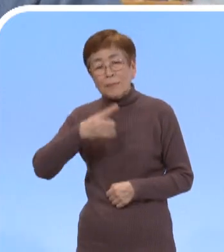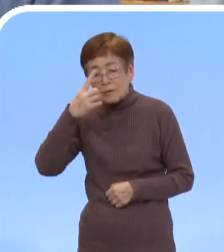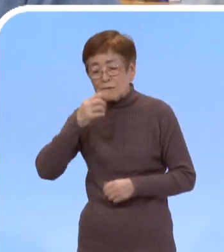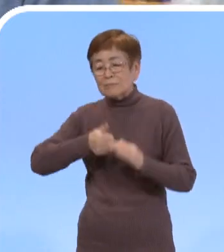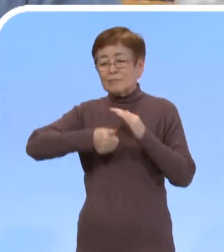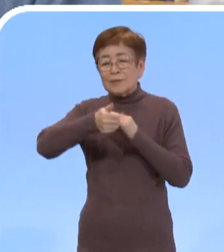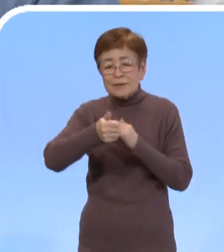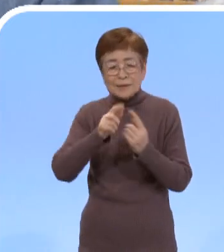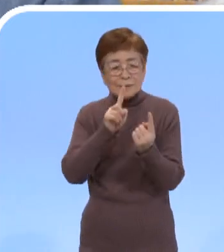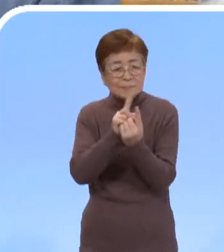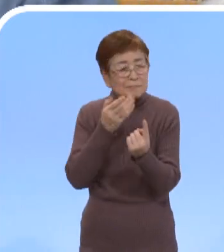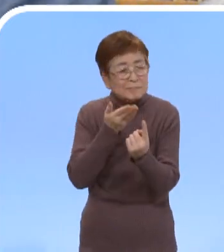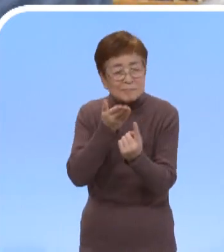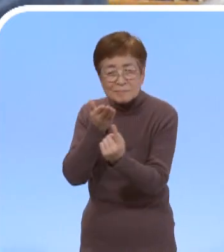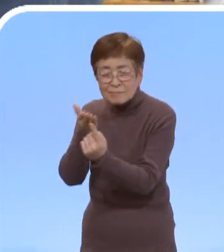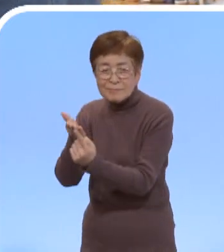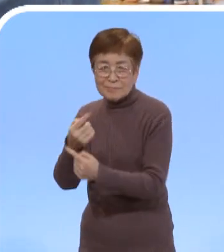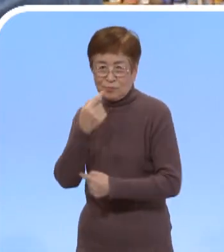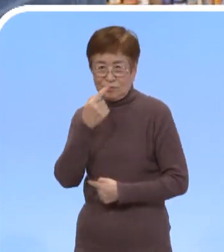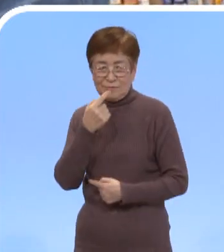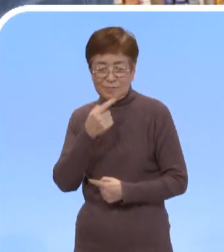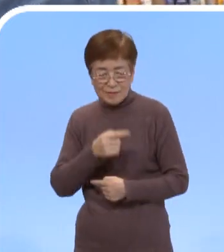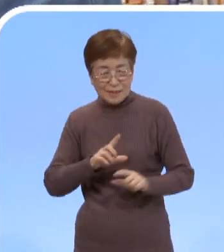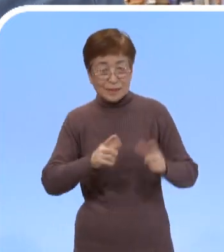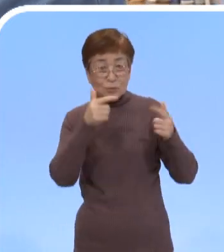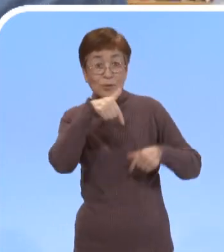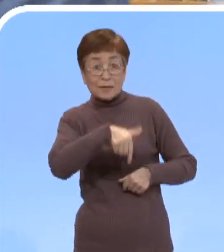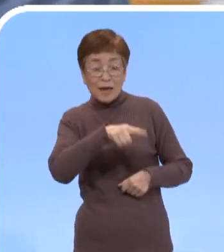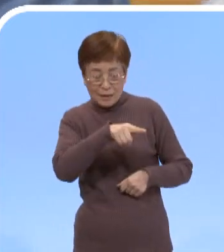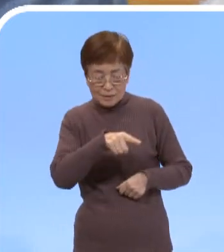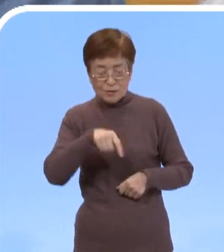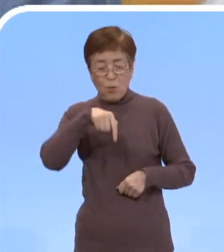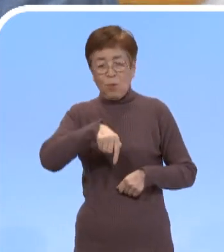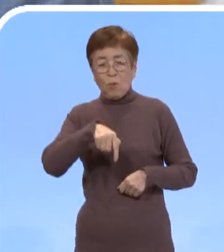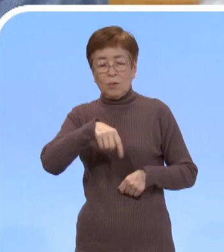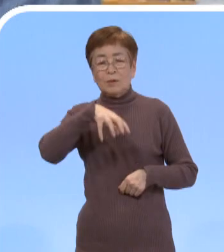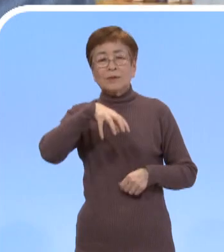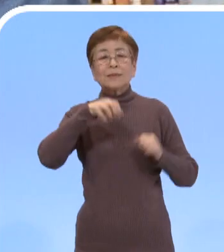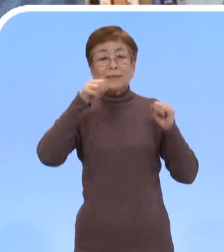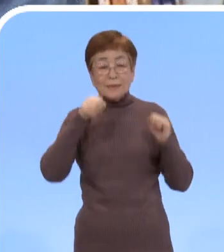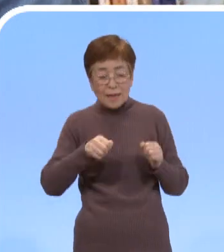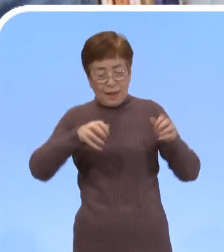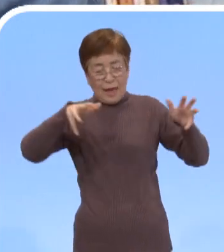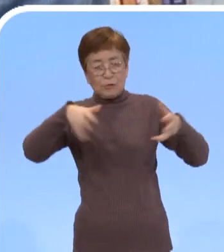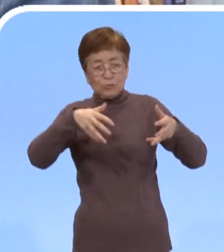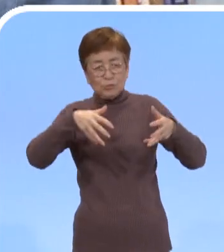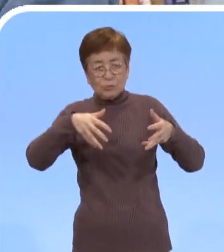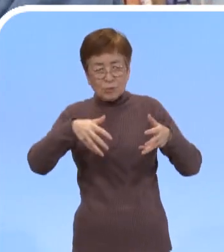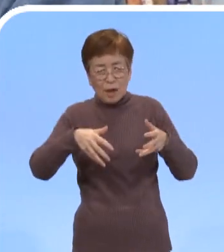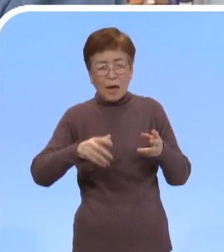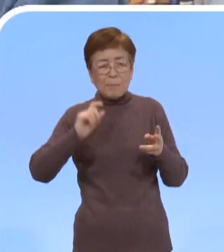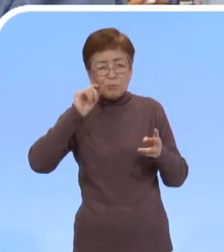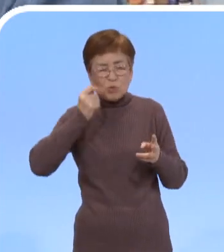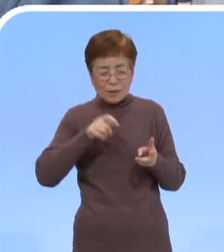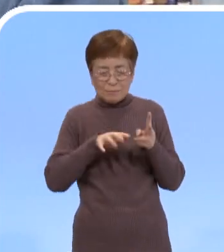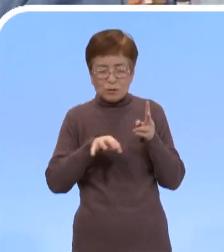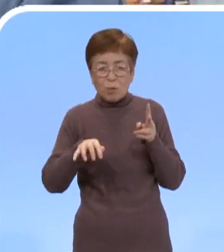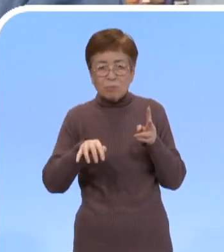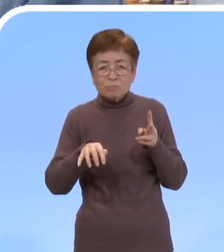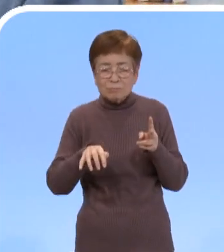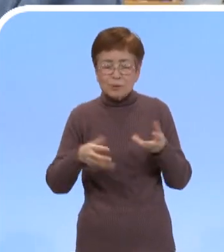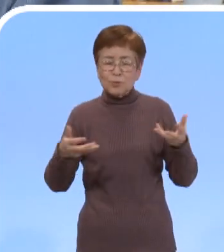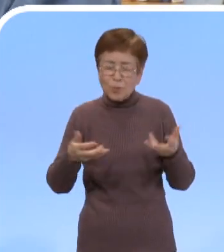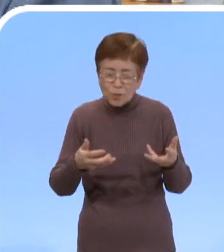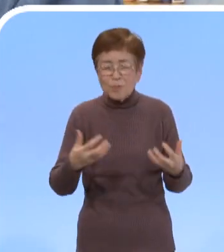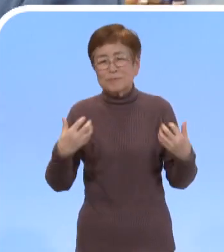材して外に飛び回る、木下は、中で、編集作業であったり、難しいパソコン